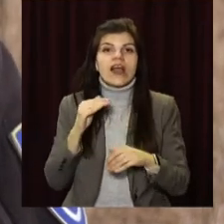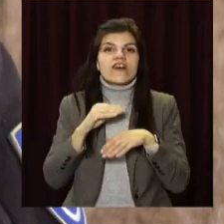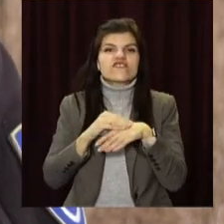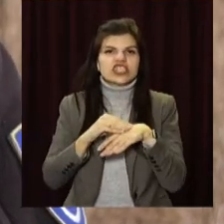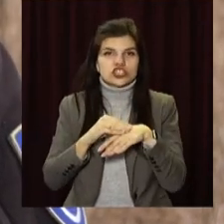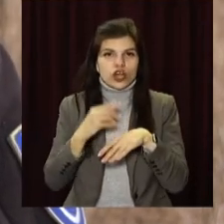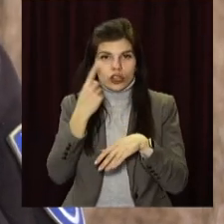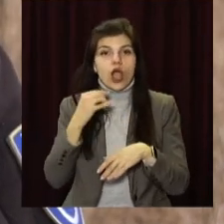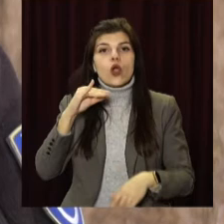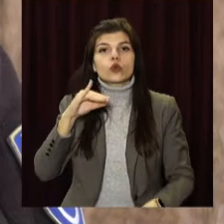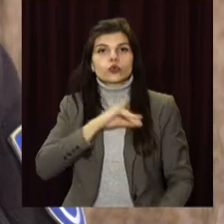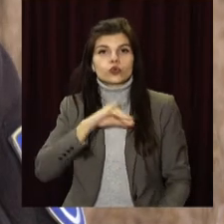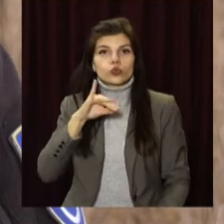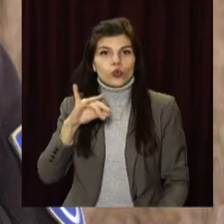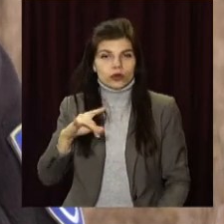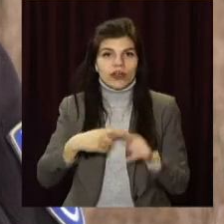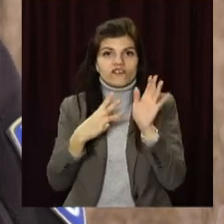осіб, для юридичних осіб це